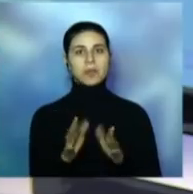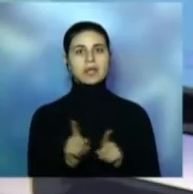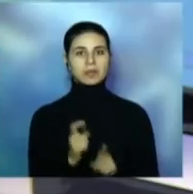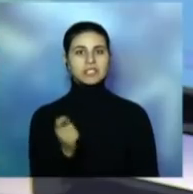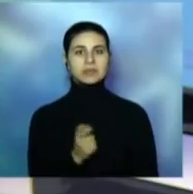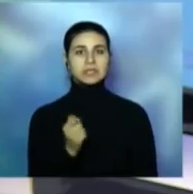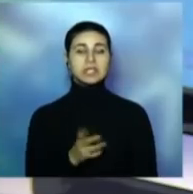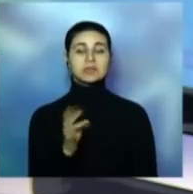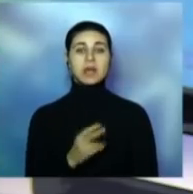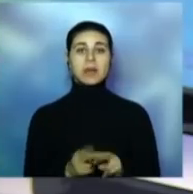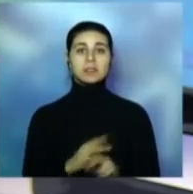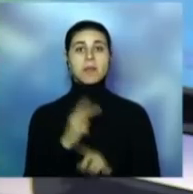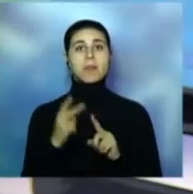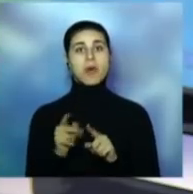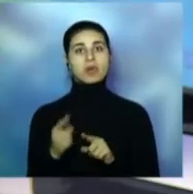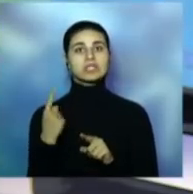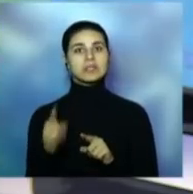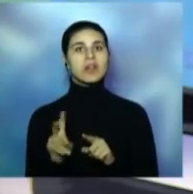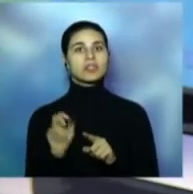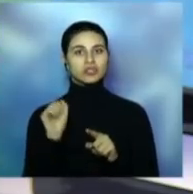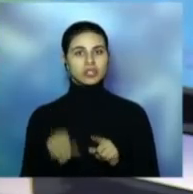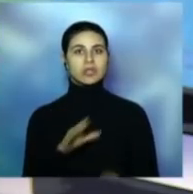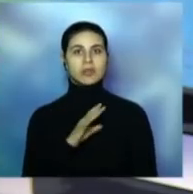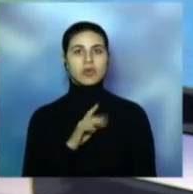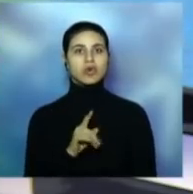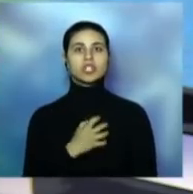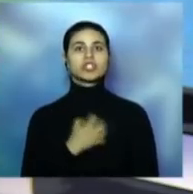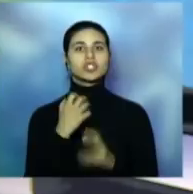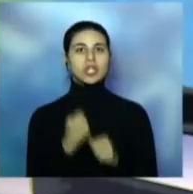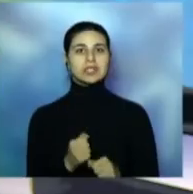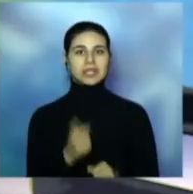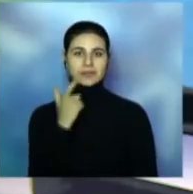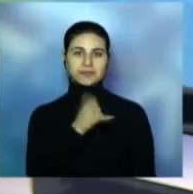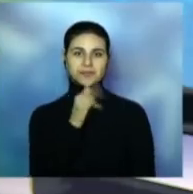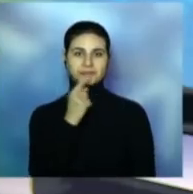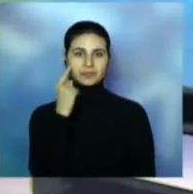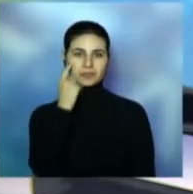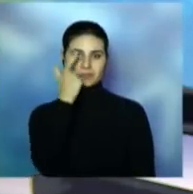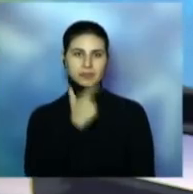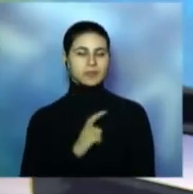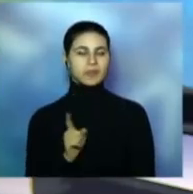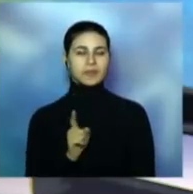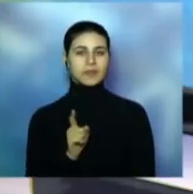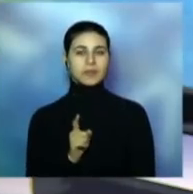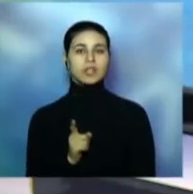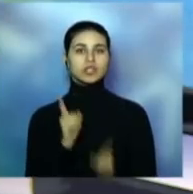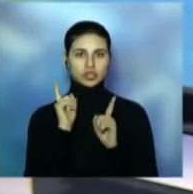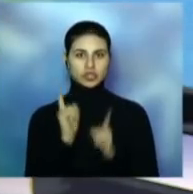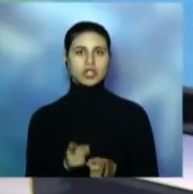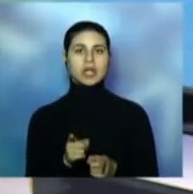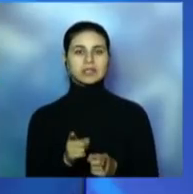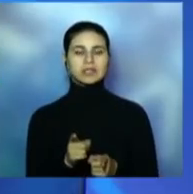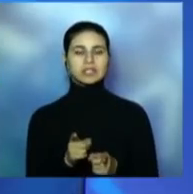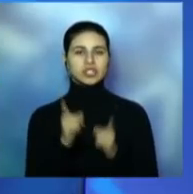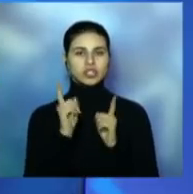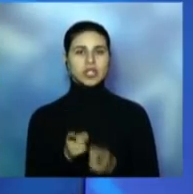სიმცირეს. მაგრამ ამის მეორე უკიდურესობა შეიძლება იყოს არა ჯანსაღი ნარცისიზმი, რომელიც ჩვენ გვჭირდება. იმიტომ რომ ჯანსაღი ნარცისიზმი რას ნიშნავს?